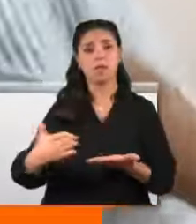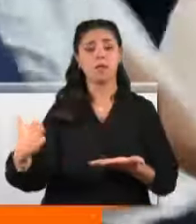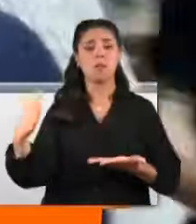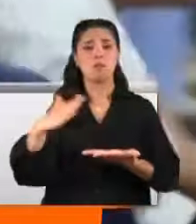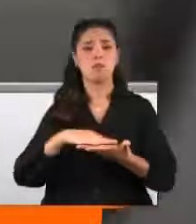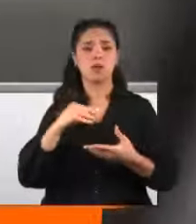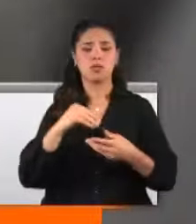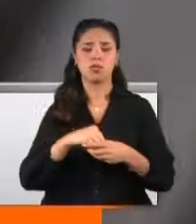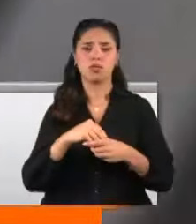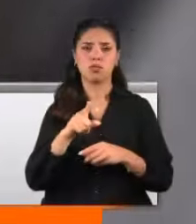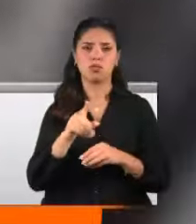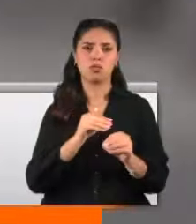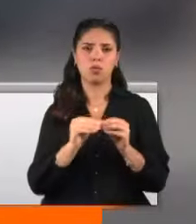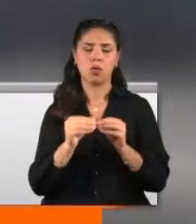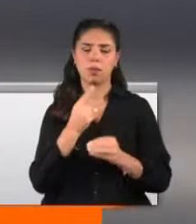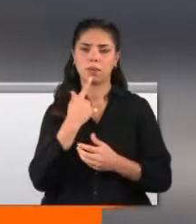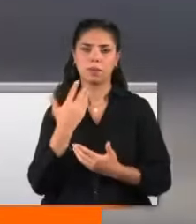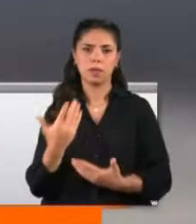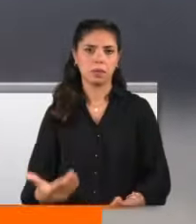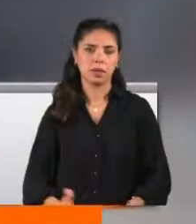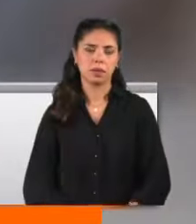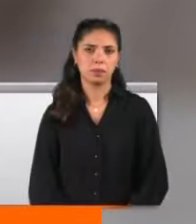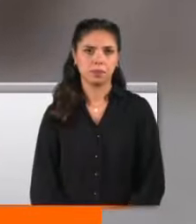geciktirilebileceğini düşünüyor.